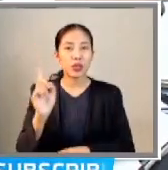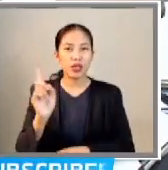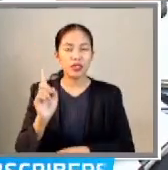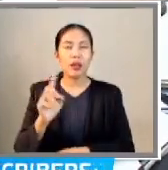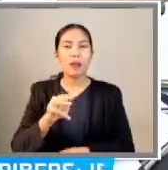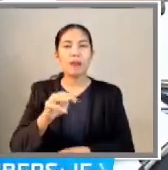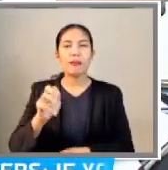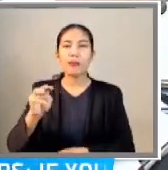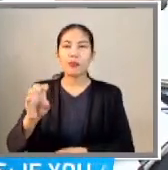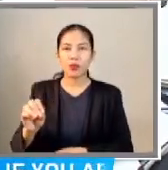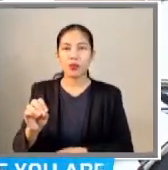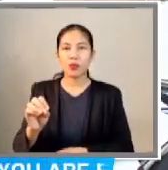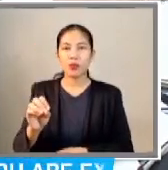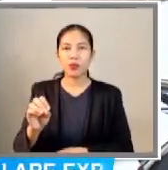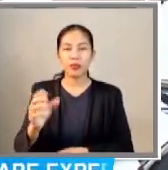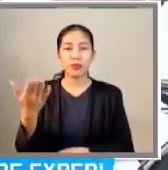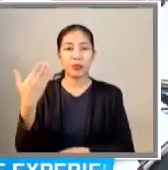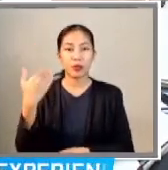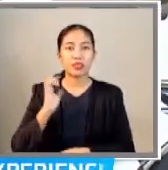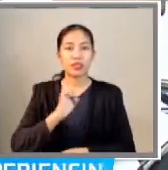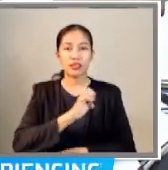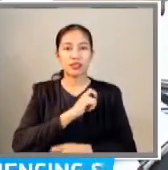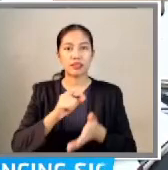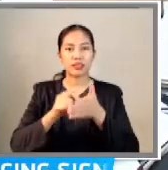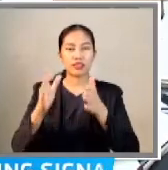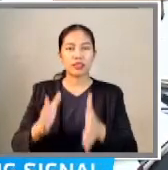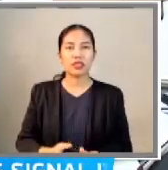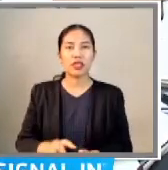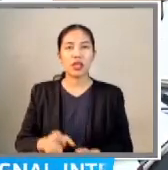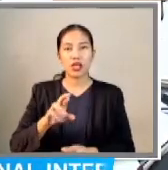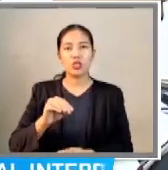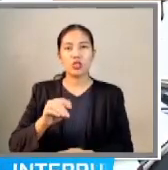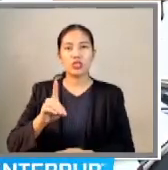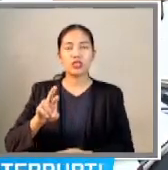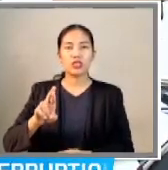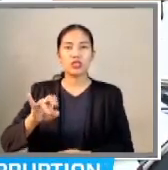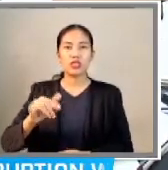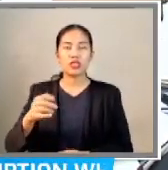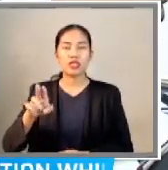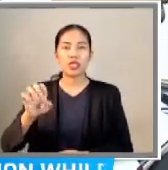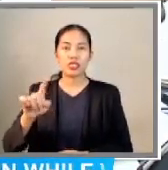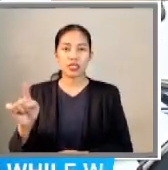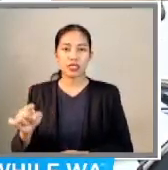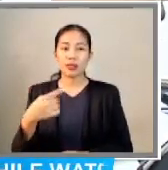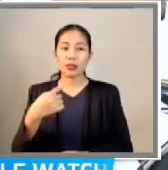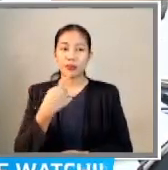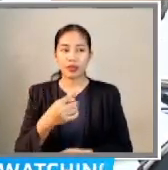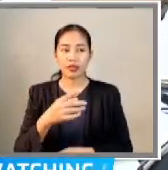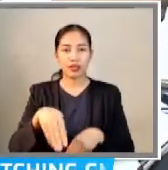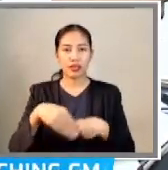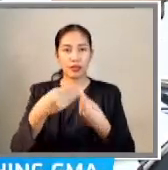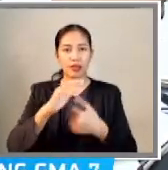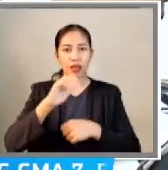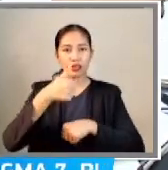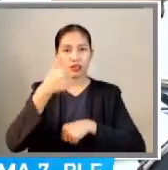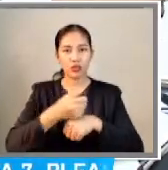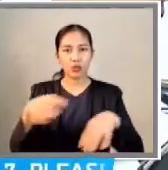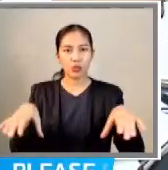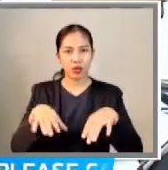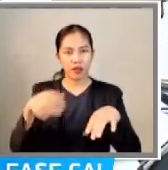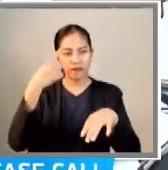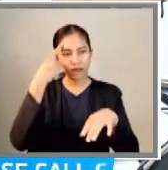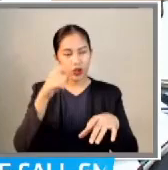Nooy Executive Secretary Vic Rodriguez na nagbibigay ng dagdag tungkulin at kapangyarihan kay Sebastian